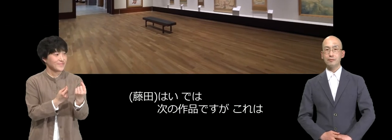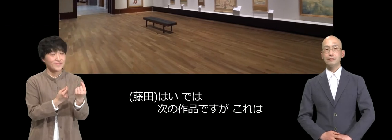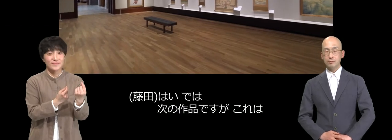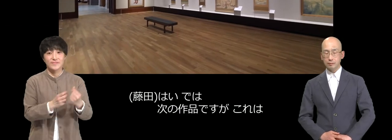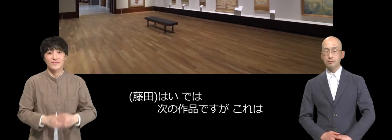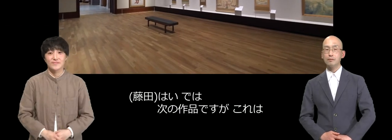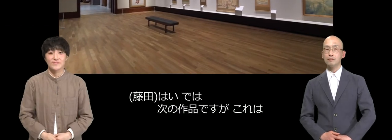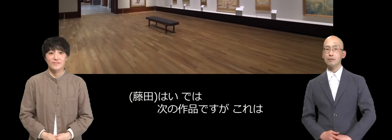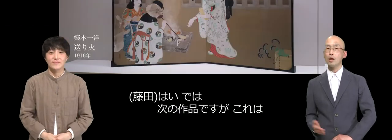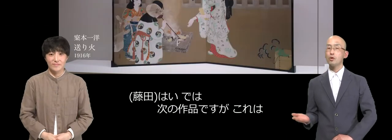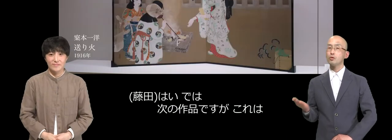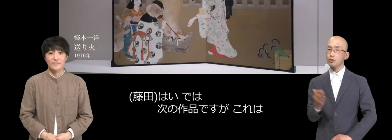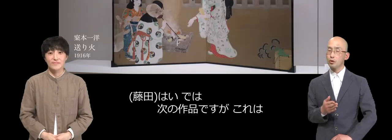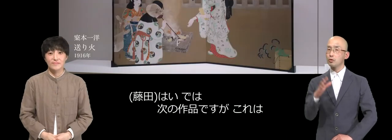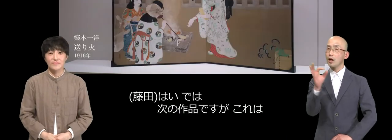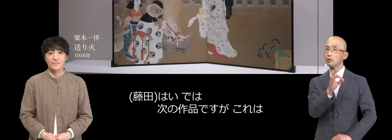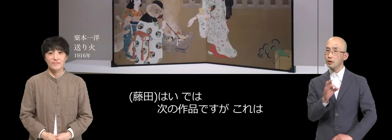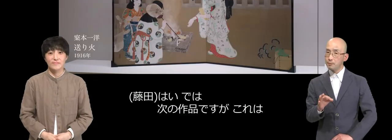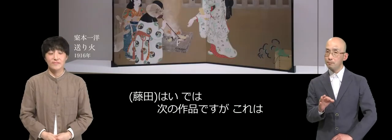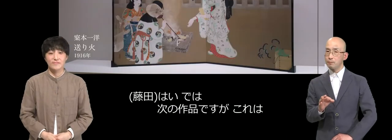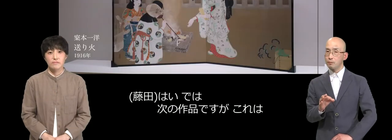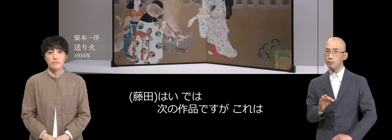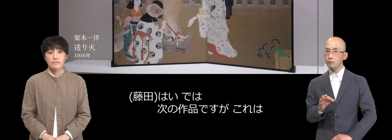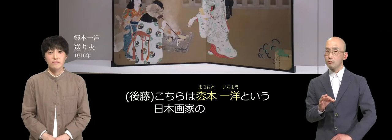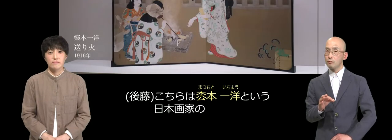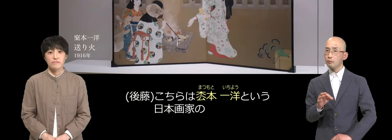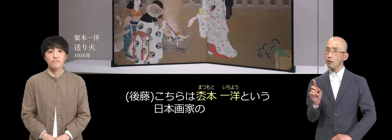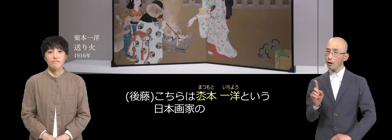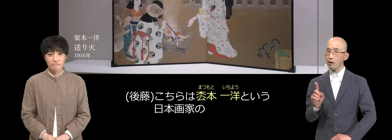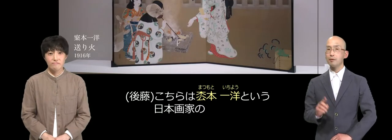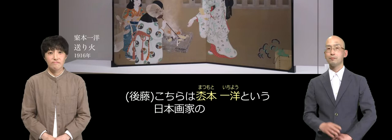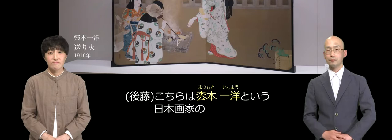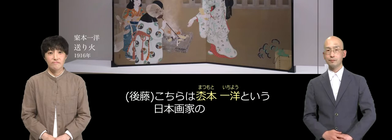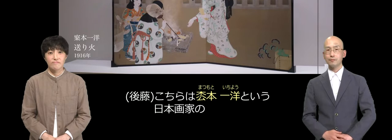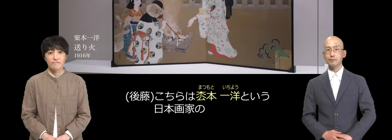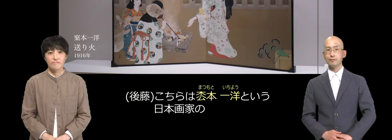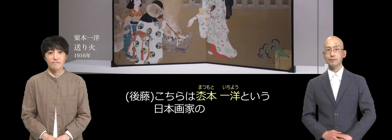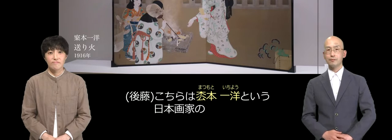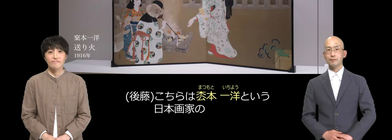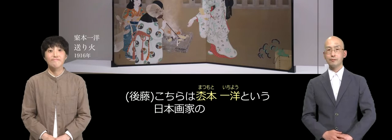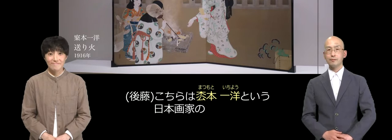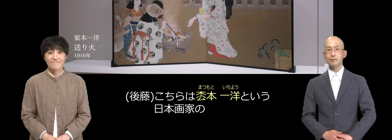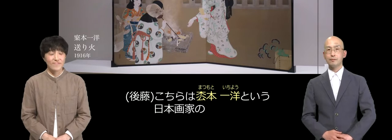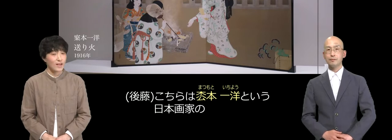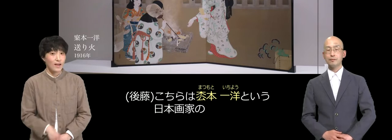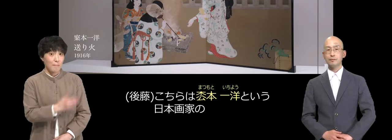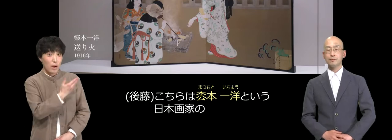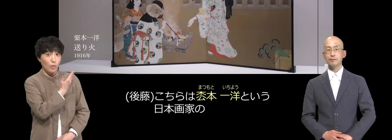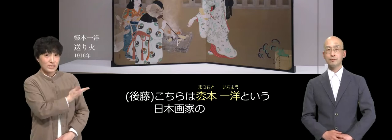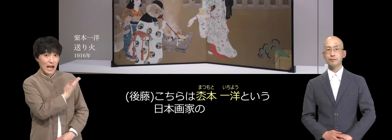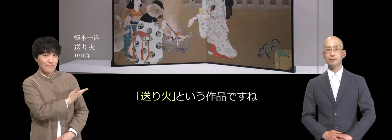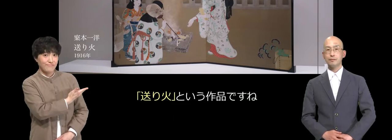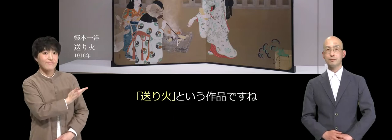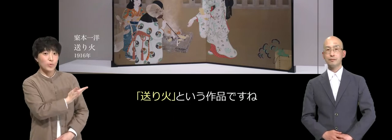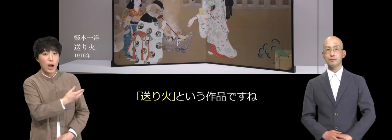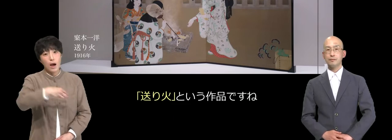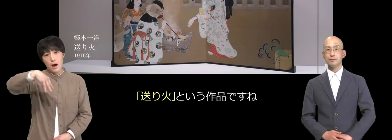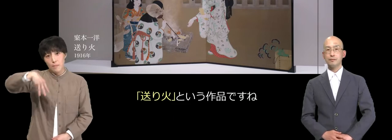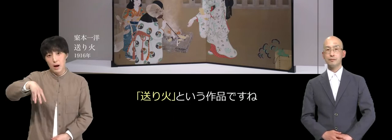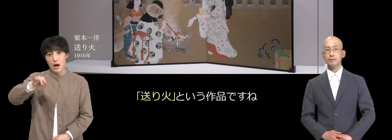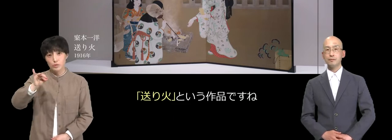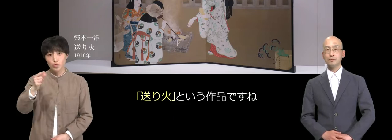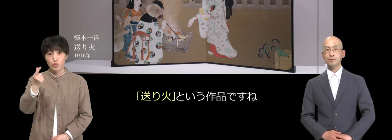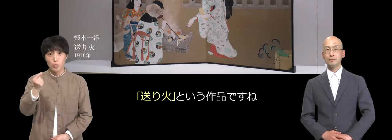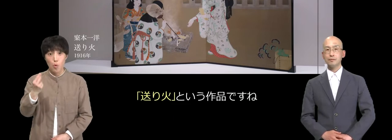入っては次の作品ですがこれはこちらは松本市様という日本画家の送り火と